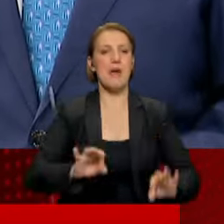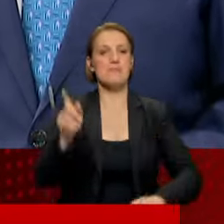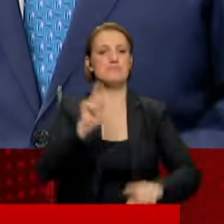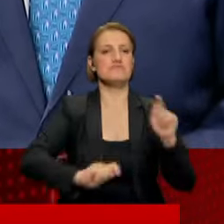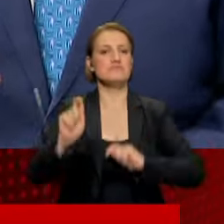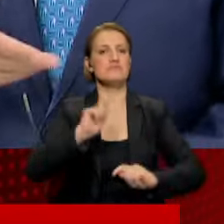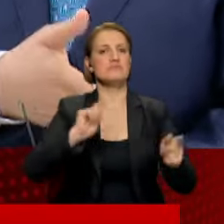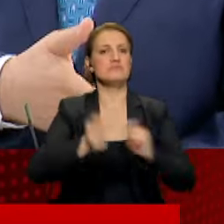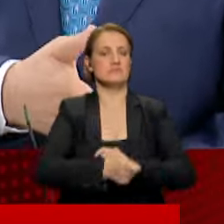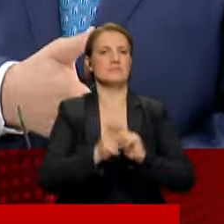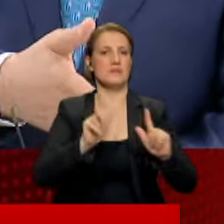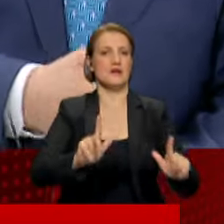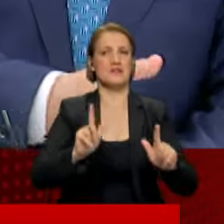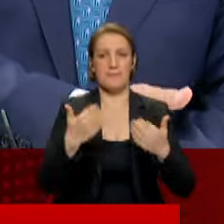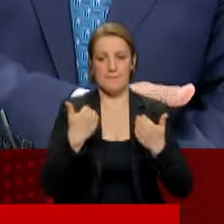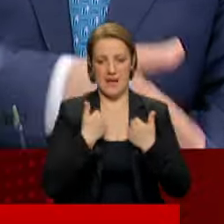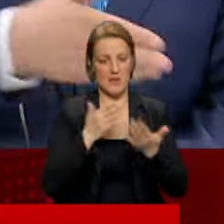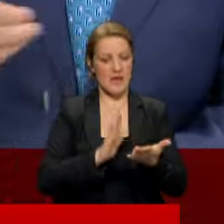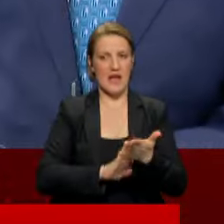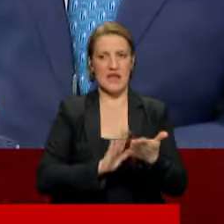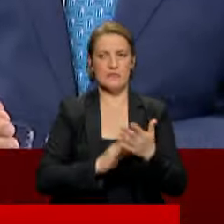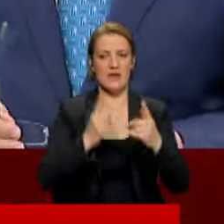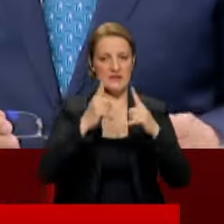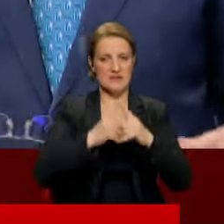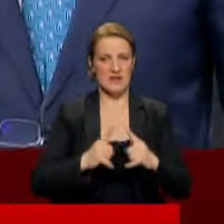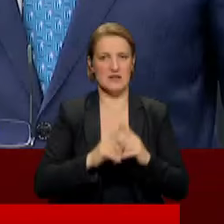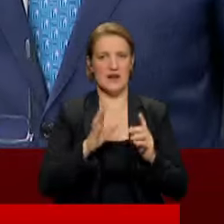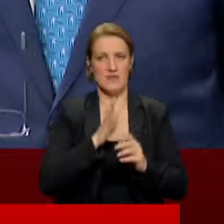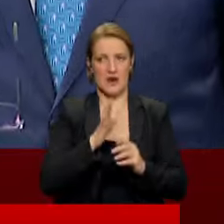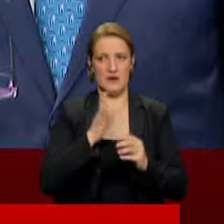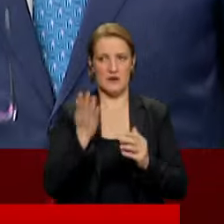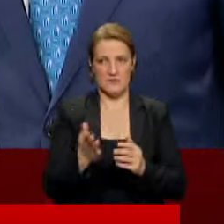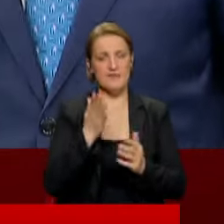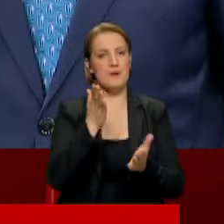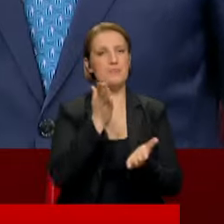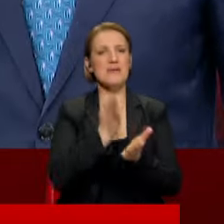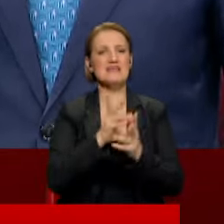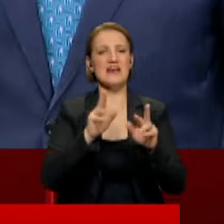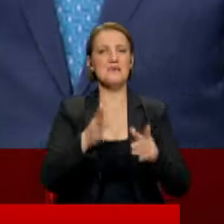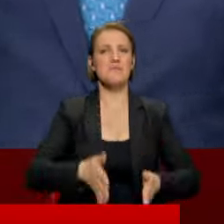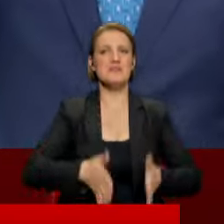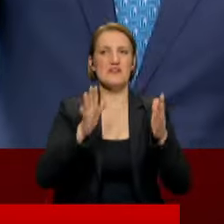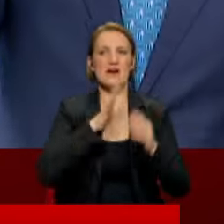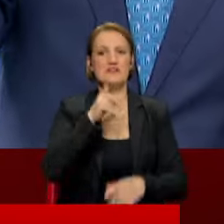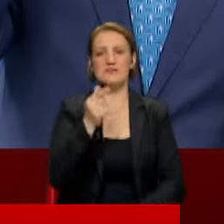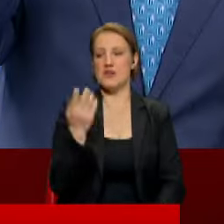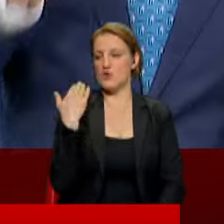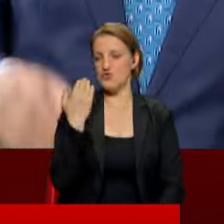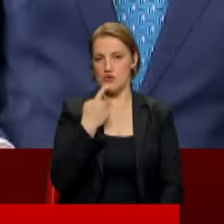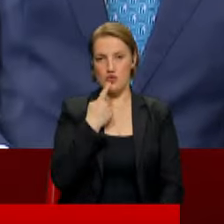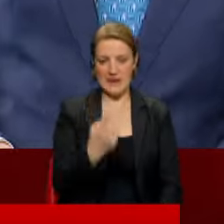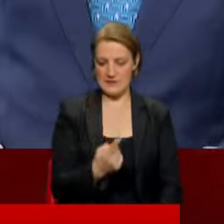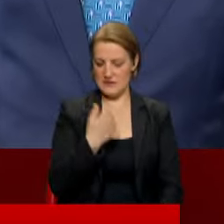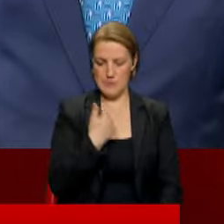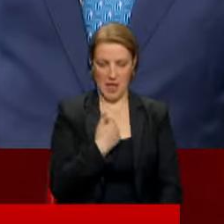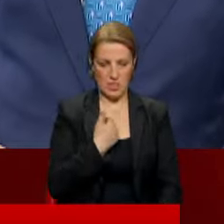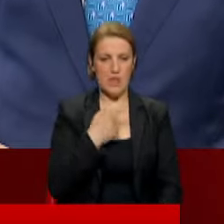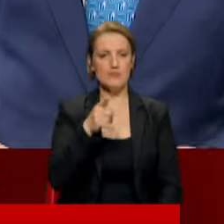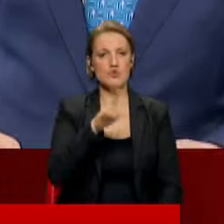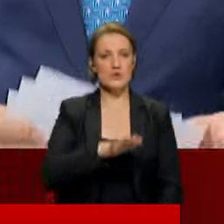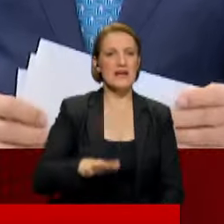lazım Ben şimdi Tabii elimde rakamlar sayılar var yani işte siz Demin de söylediniz ben